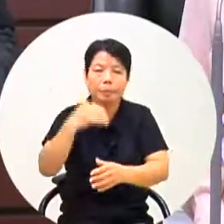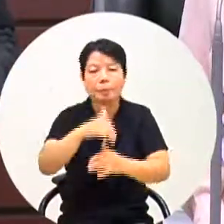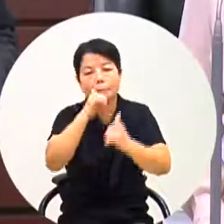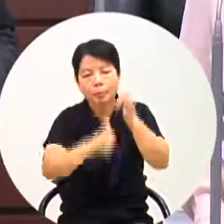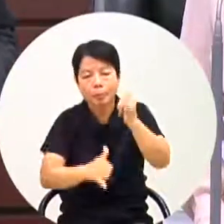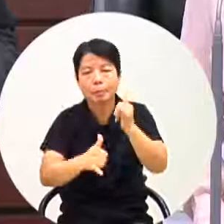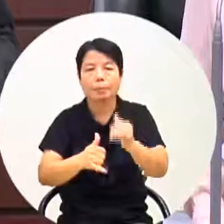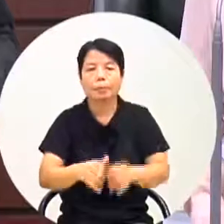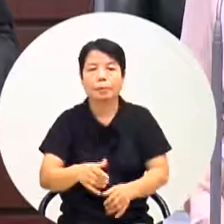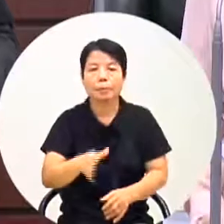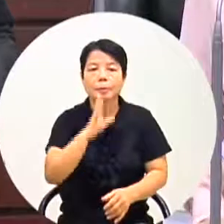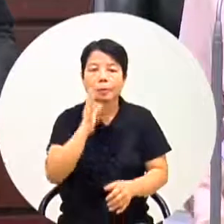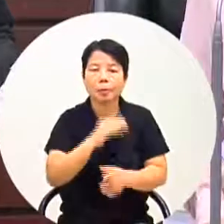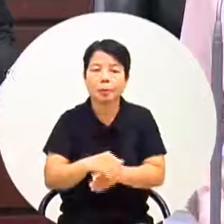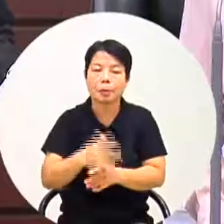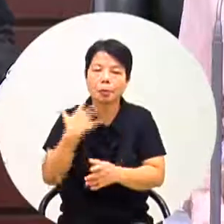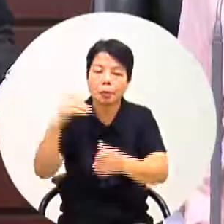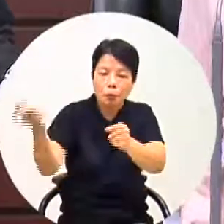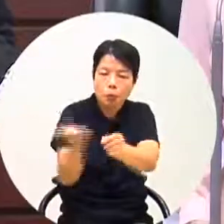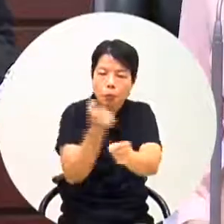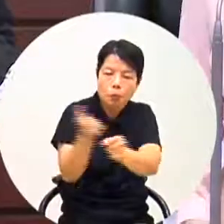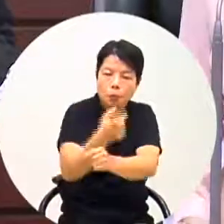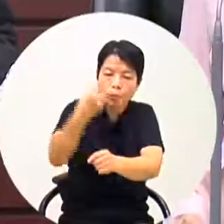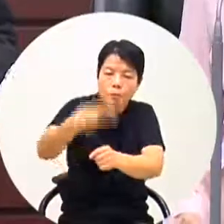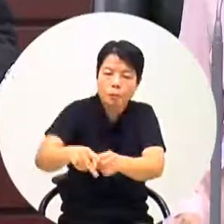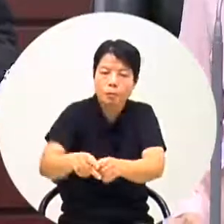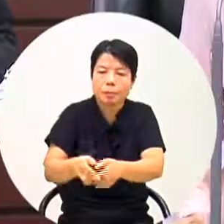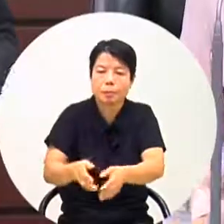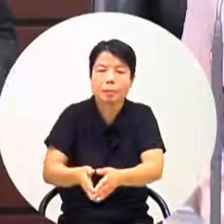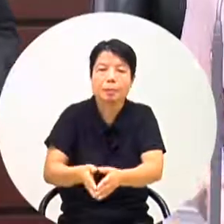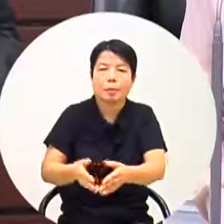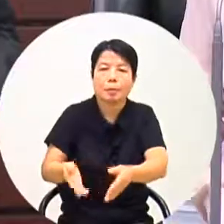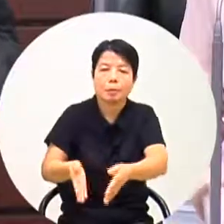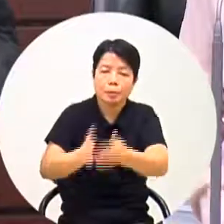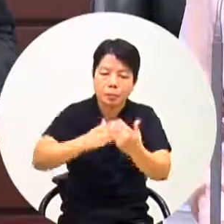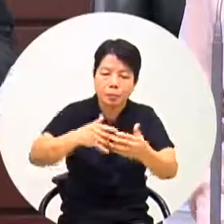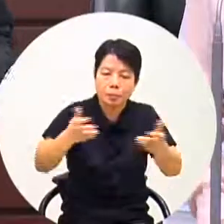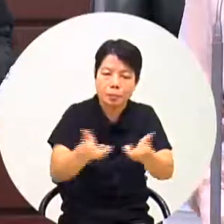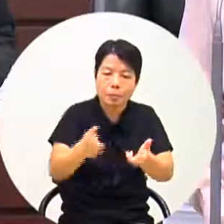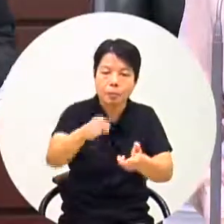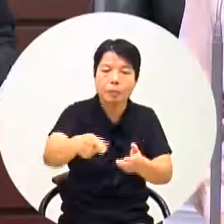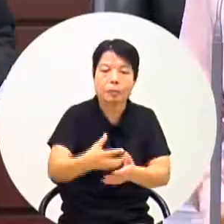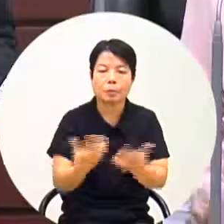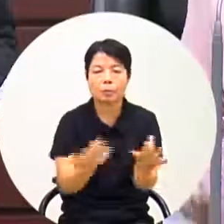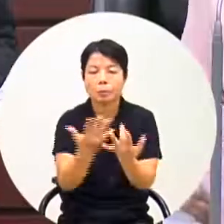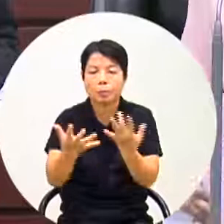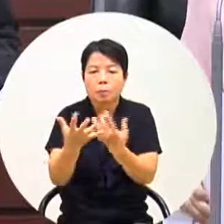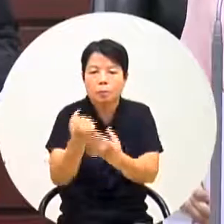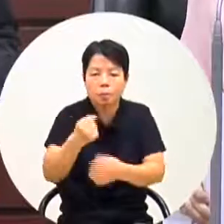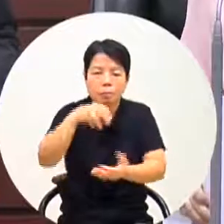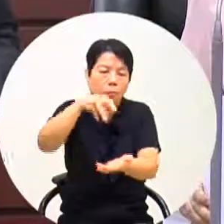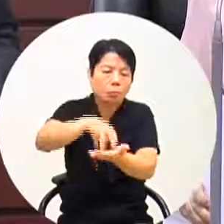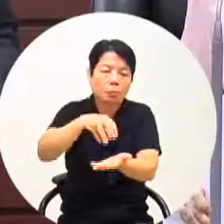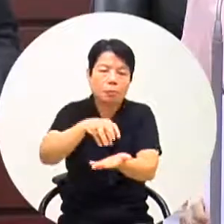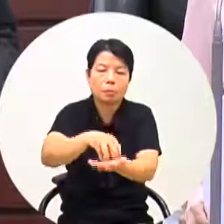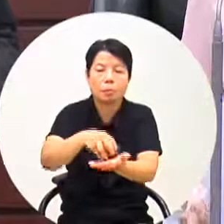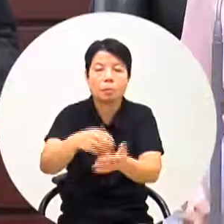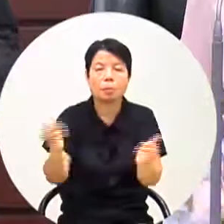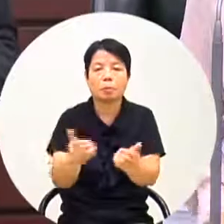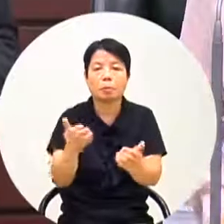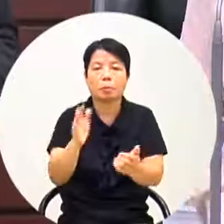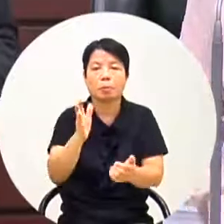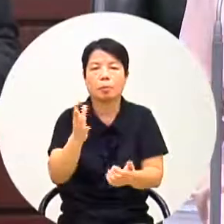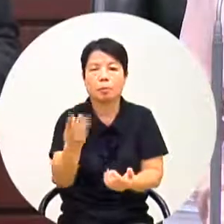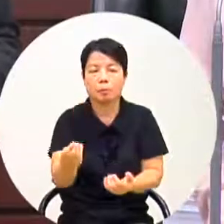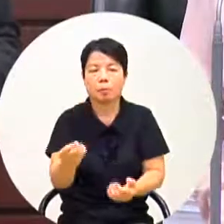有一些是塞隆瓦台风之后急于重建，所以他们是可能没有产权的登记的问题。那这个部分是事实上在我们